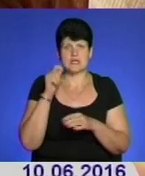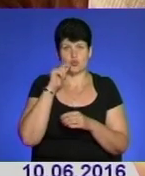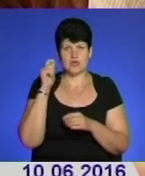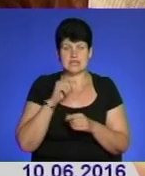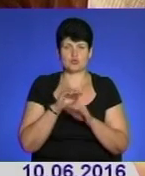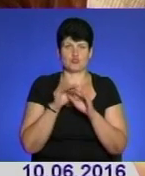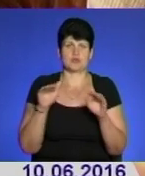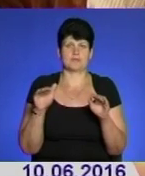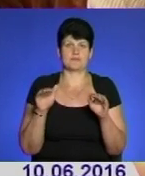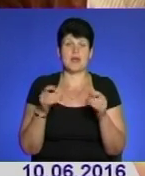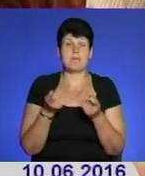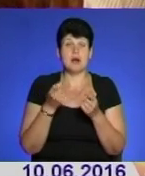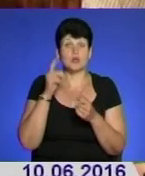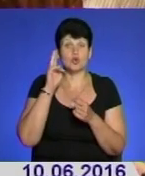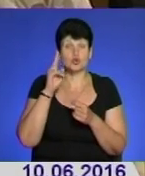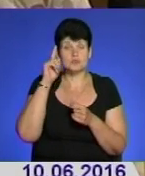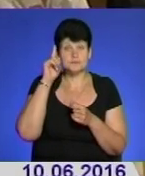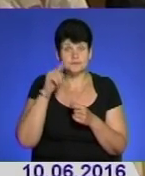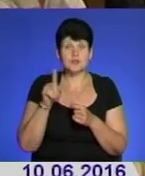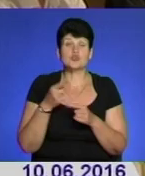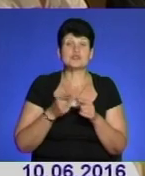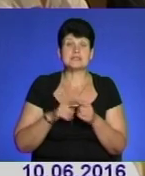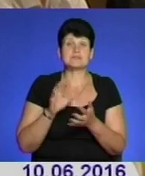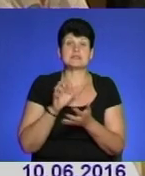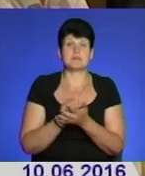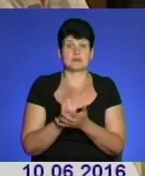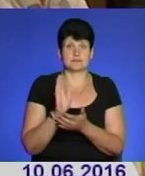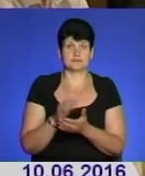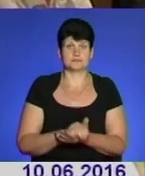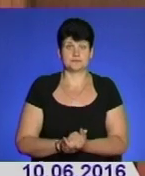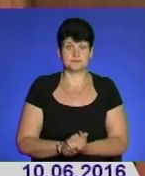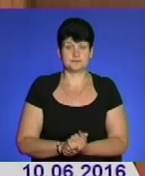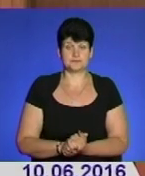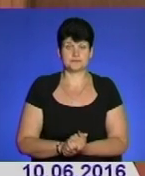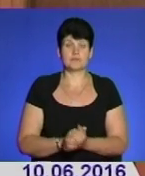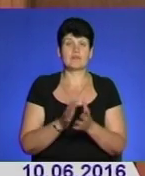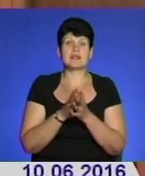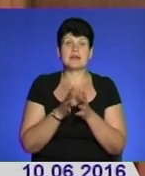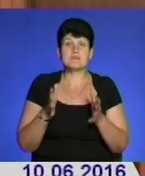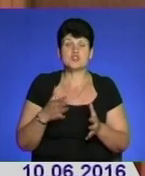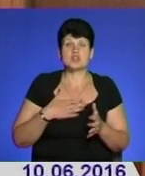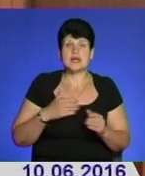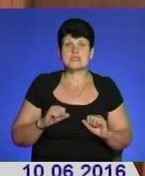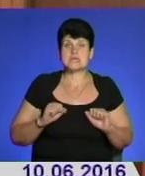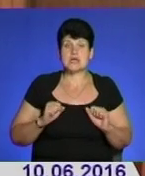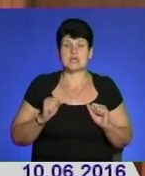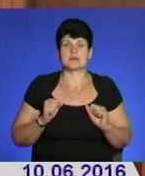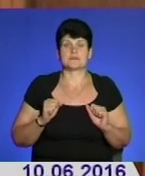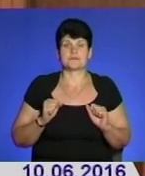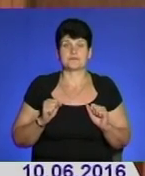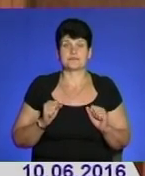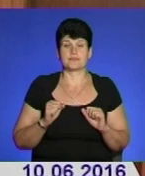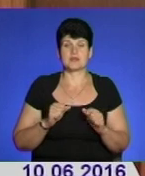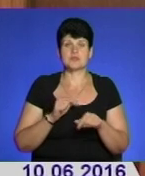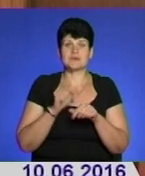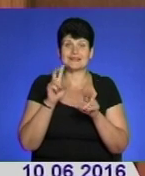всеукраїнському рівні. Та мало хто сподівається, що цим займатимуться. Найбільше я старалась зачепити тему саме